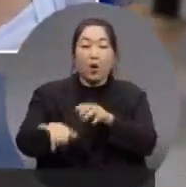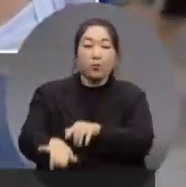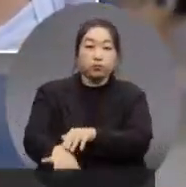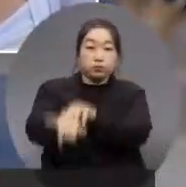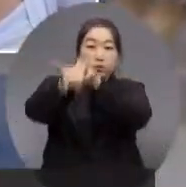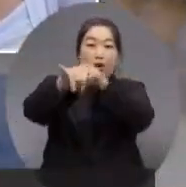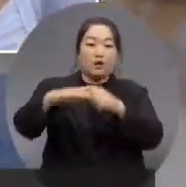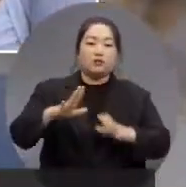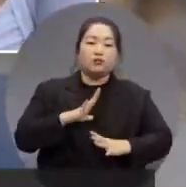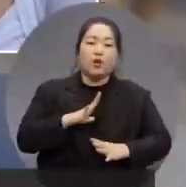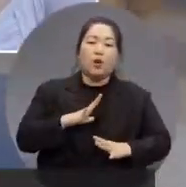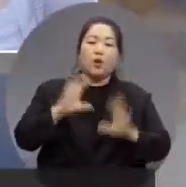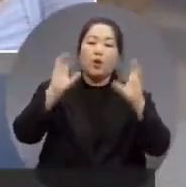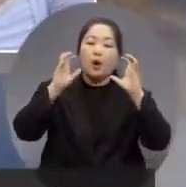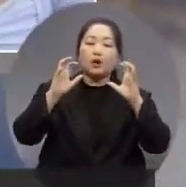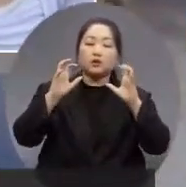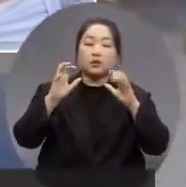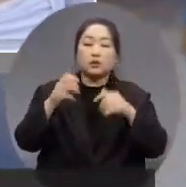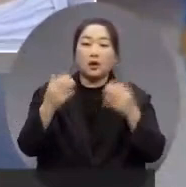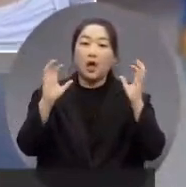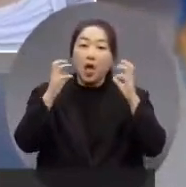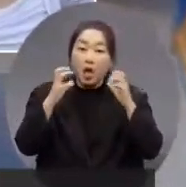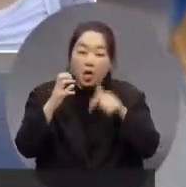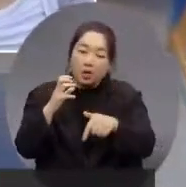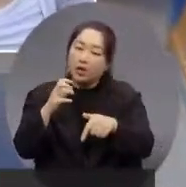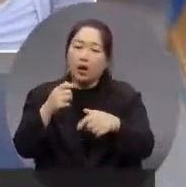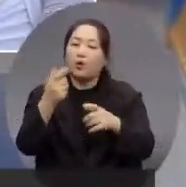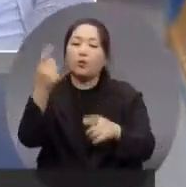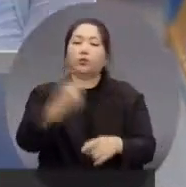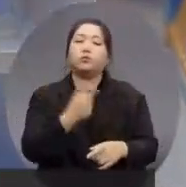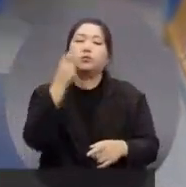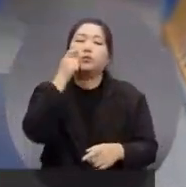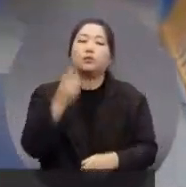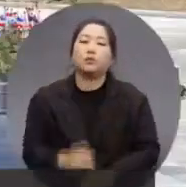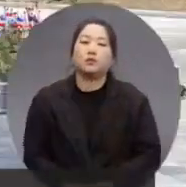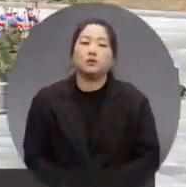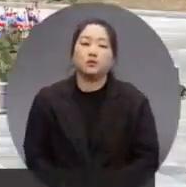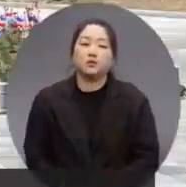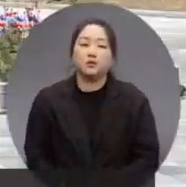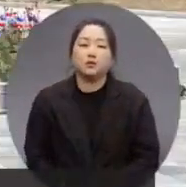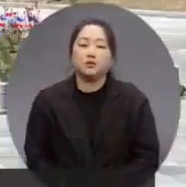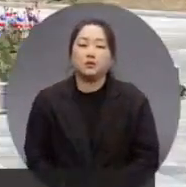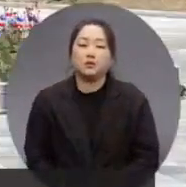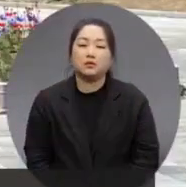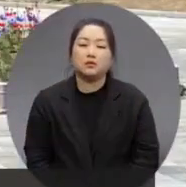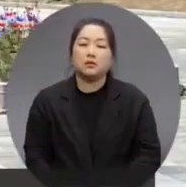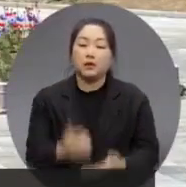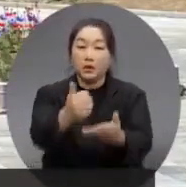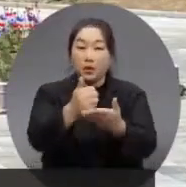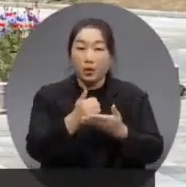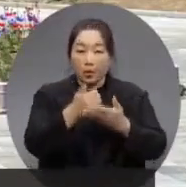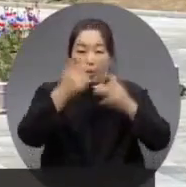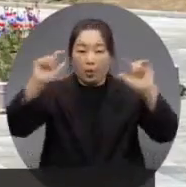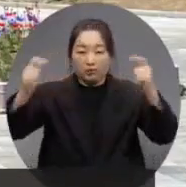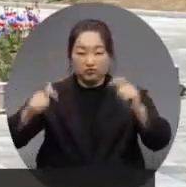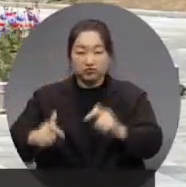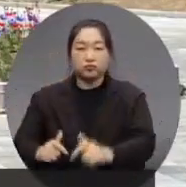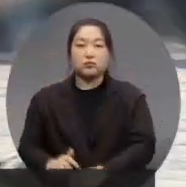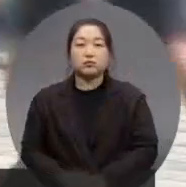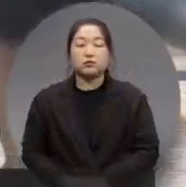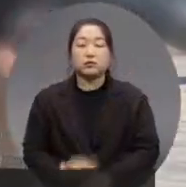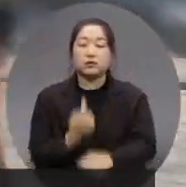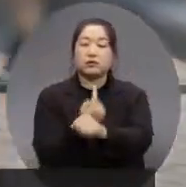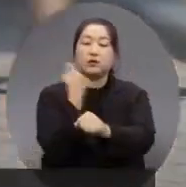무서웠어요. 떨어질 것 같아요. 얘가 조금만 더 어렸으면 못 태웠을 거예요. 방문객 수도 줄고 있습니다.